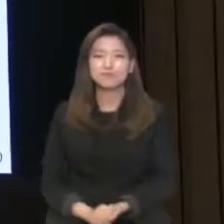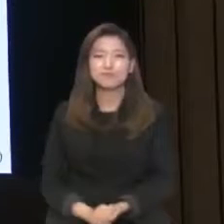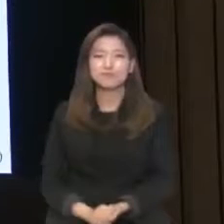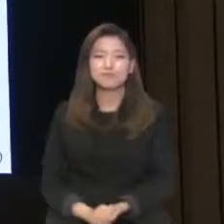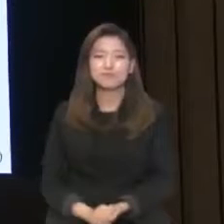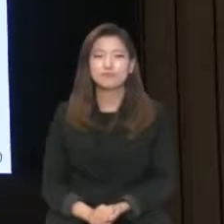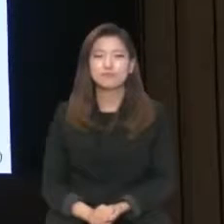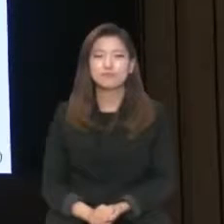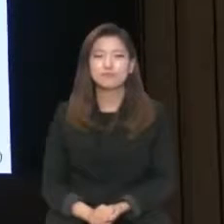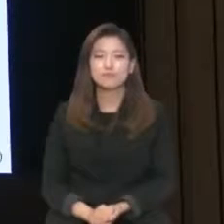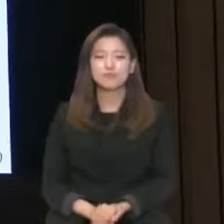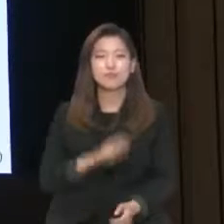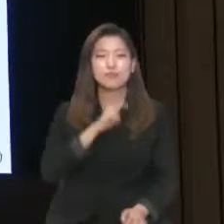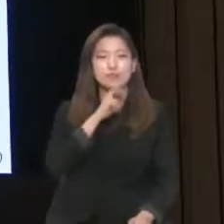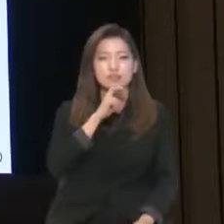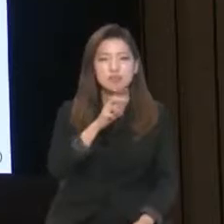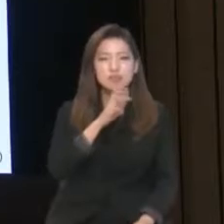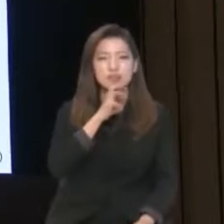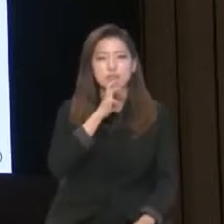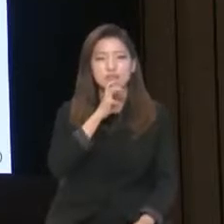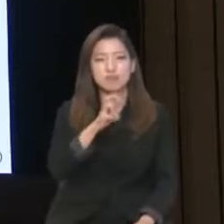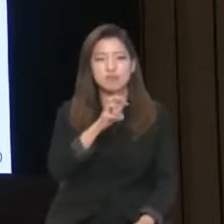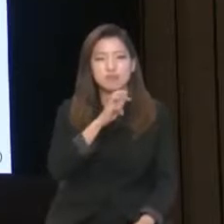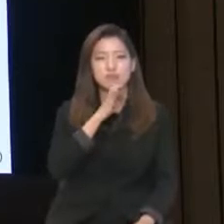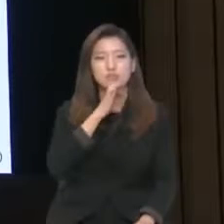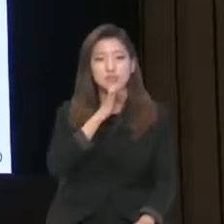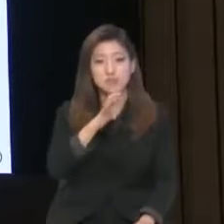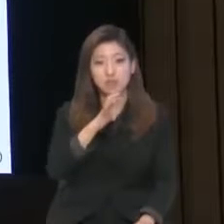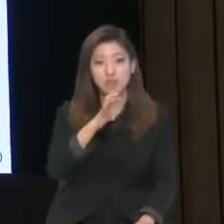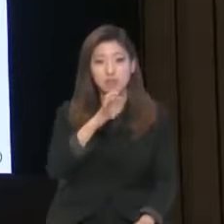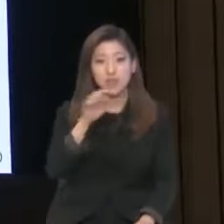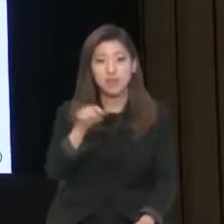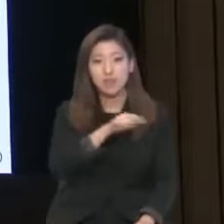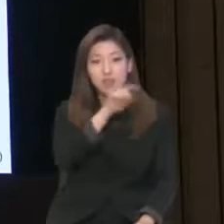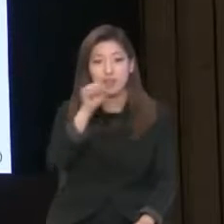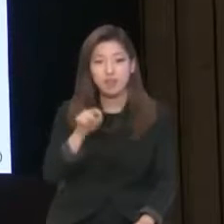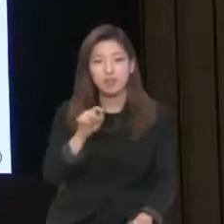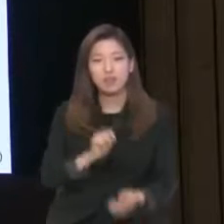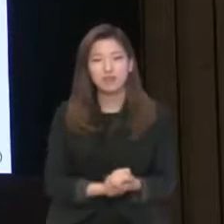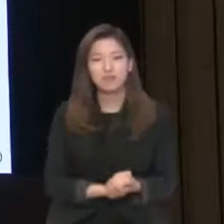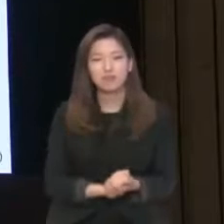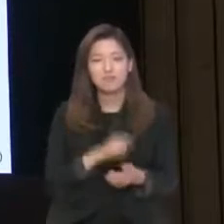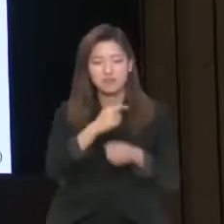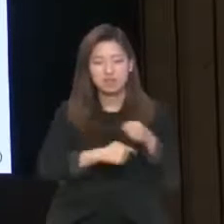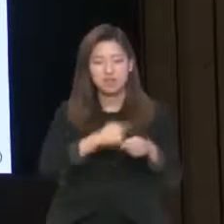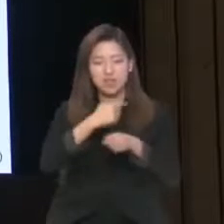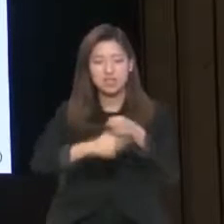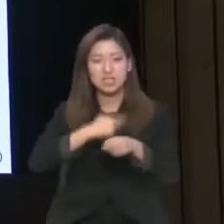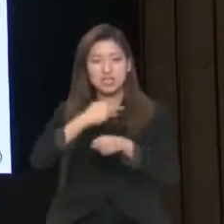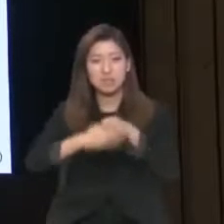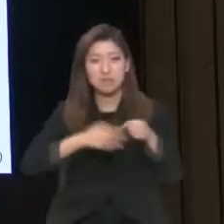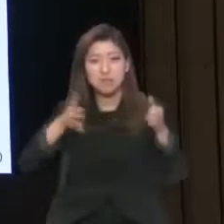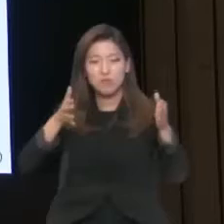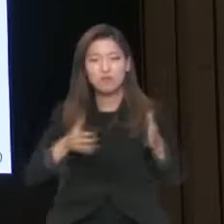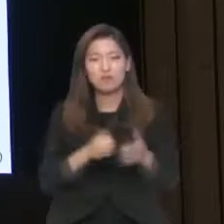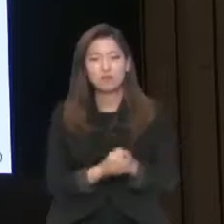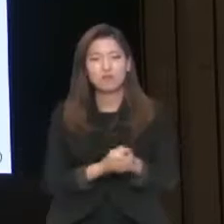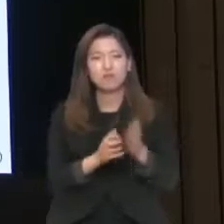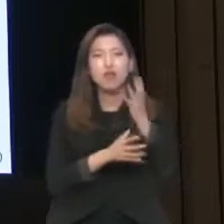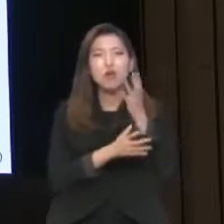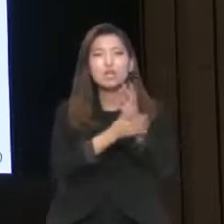세대별로 통일에 대한 지지도입니다. 뭐 잘 보셨으리라고 생각합니다. 94년부터 26년째 통일에 대한 지지도는